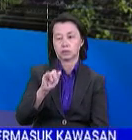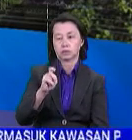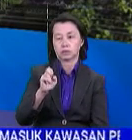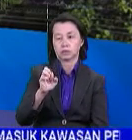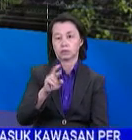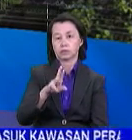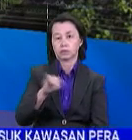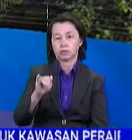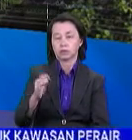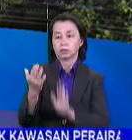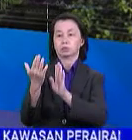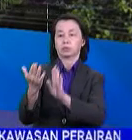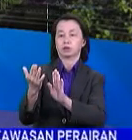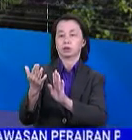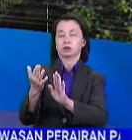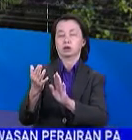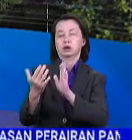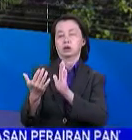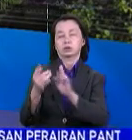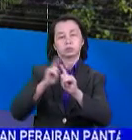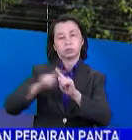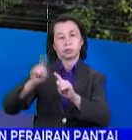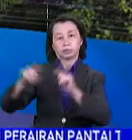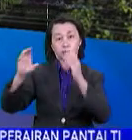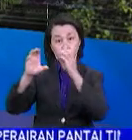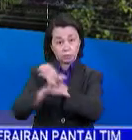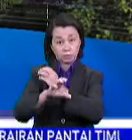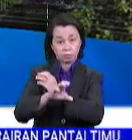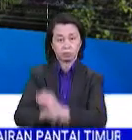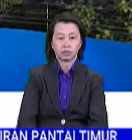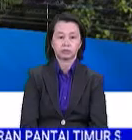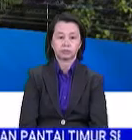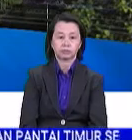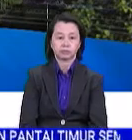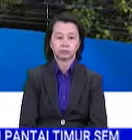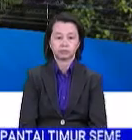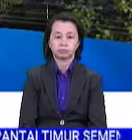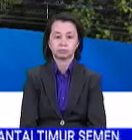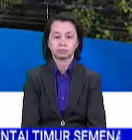ph-nya berdepan berbagai cabaran pada fase ini